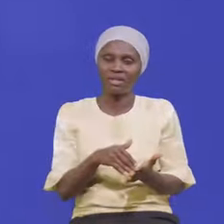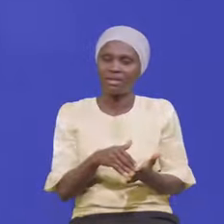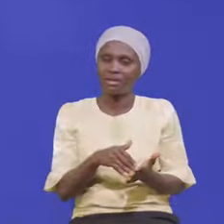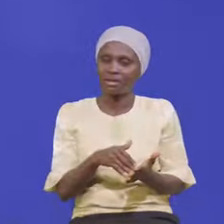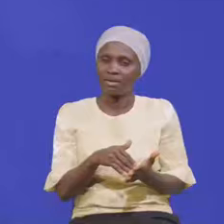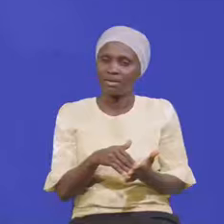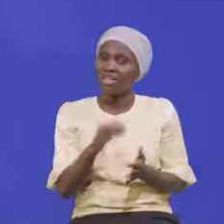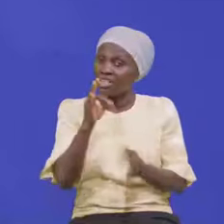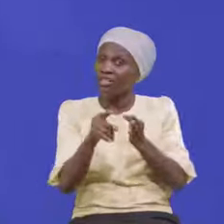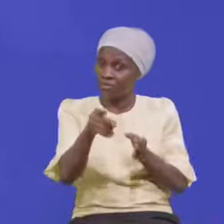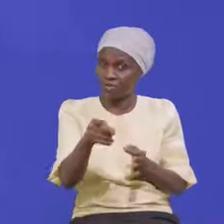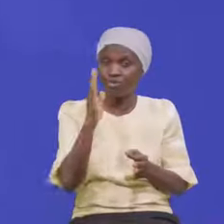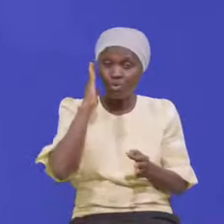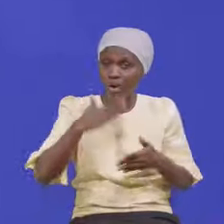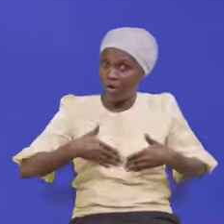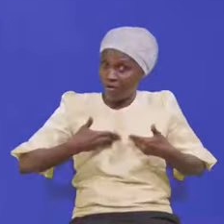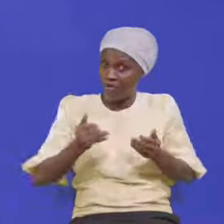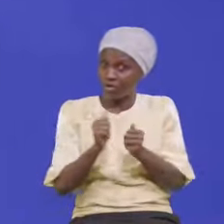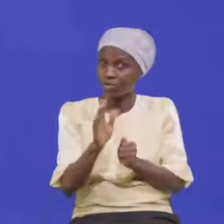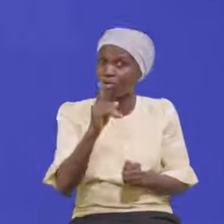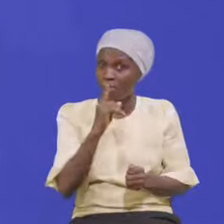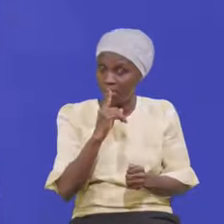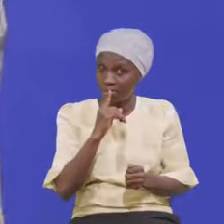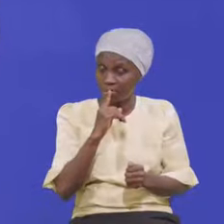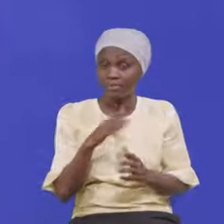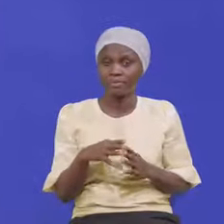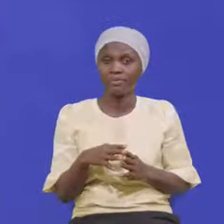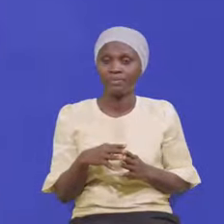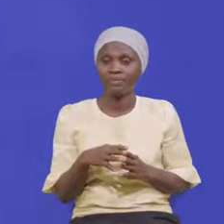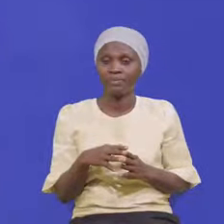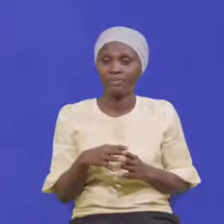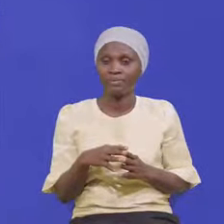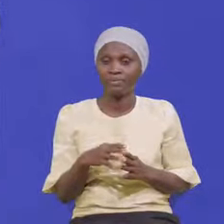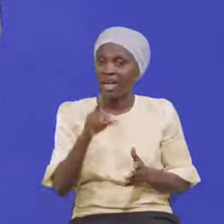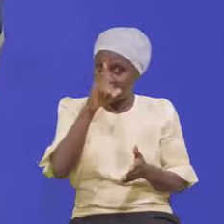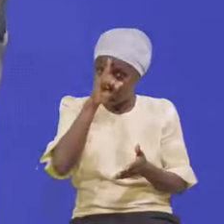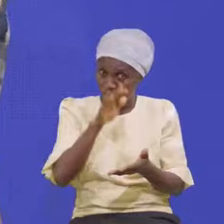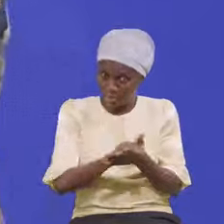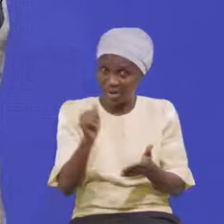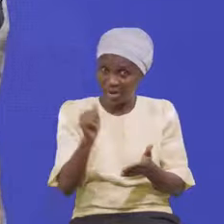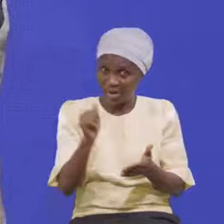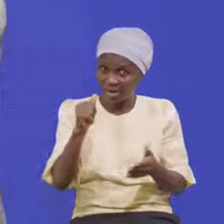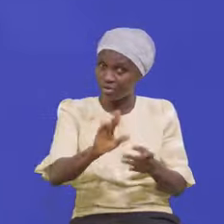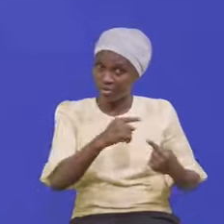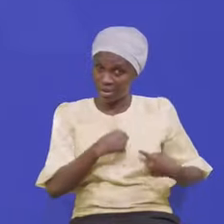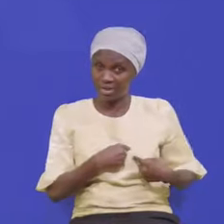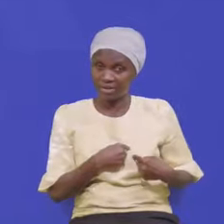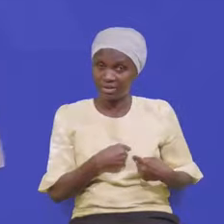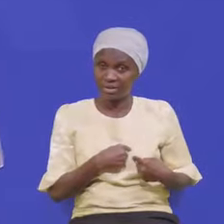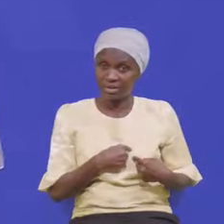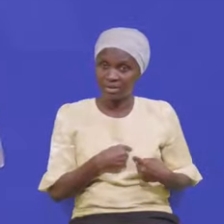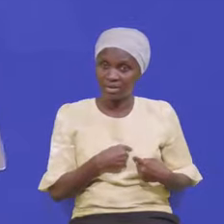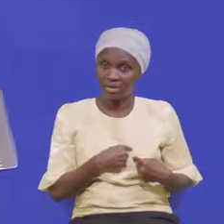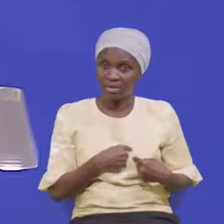లేచాడని. If you will confess with your mouth, మీరు వాటిని మీ నోటితో ఒప్పుకుంటే, and believe in your heart, మీ హృదయములో విశ్వసిస్తే,